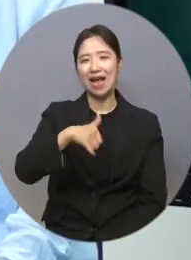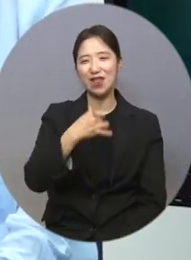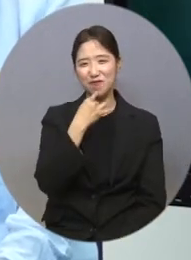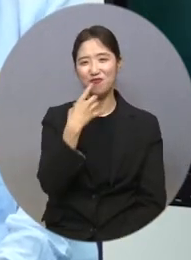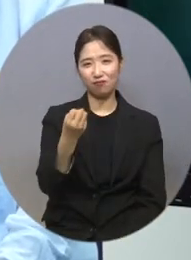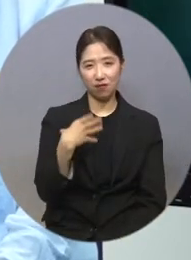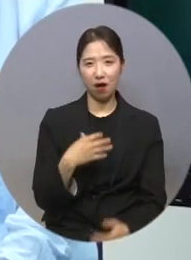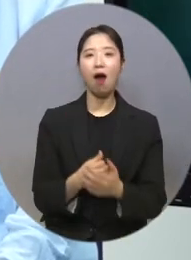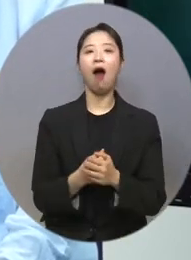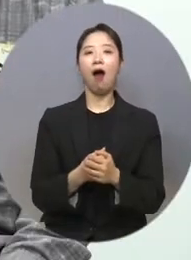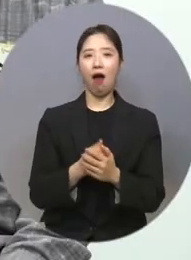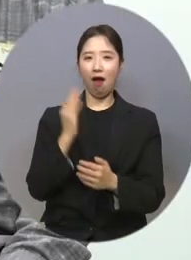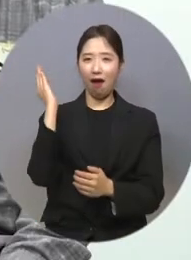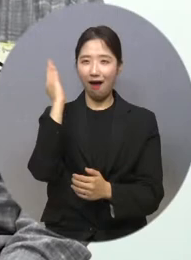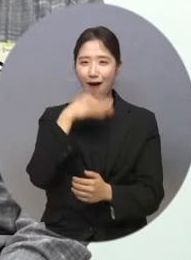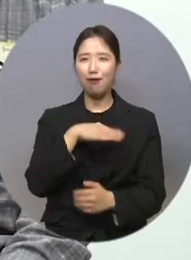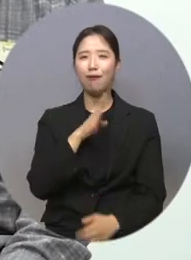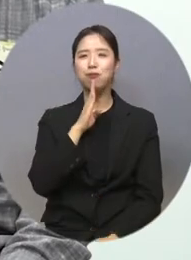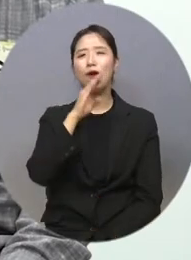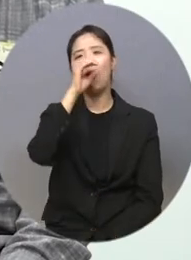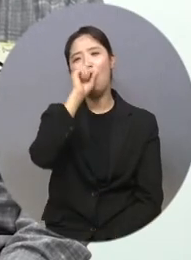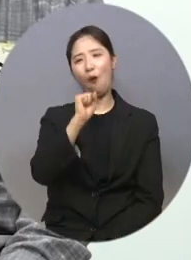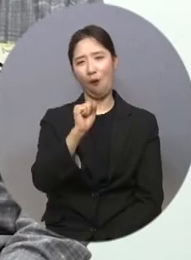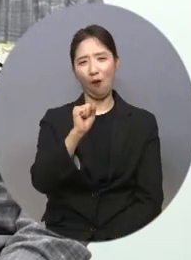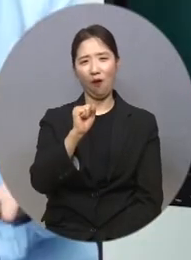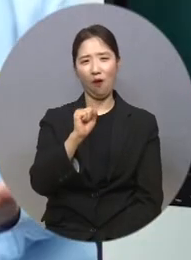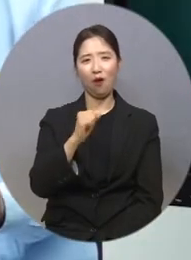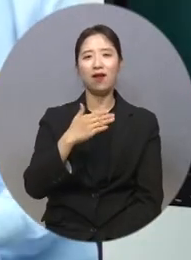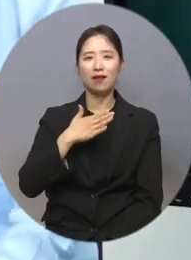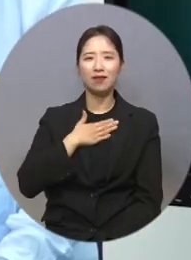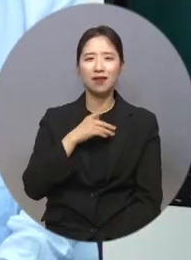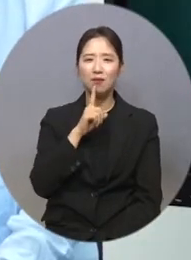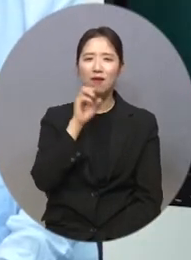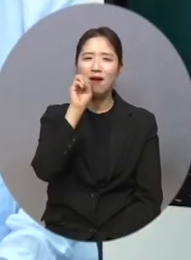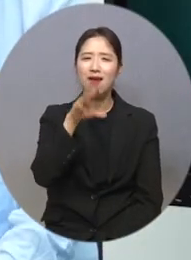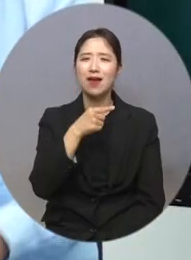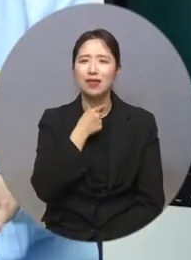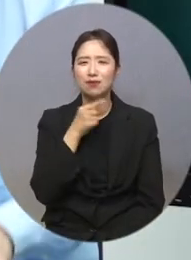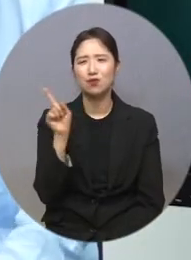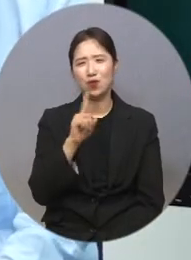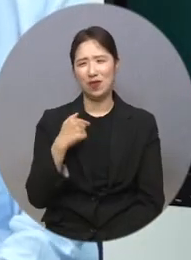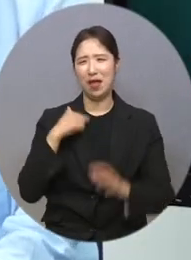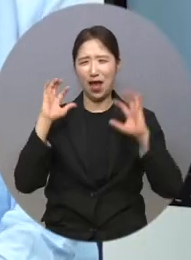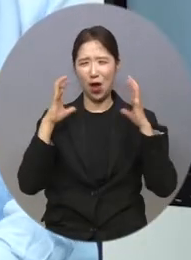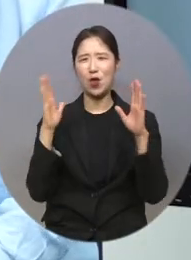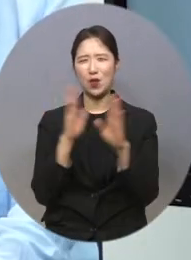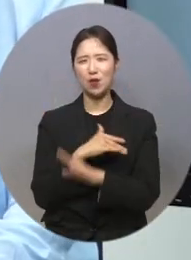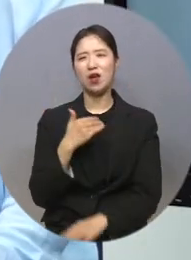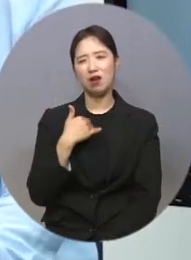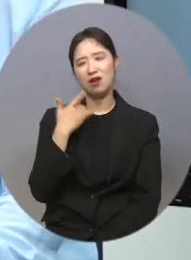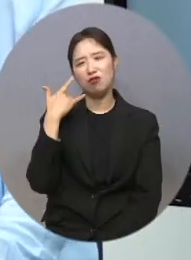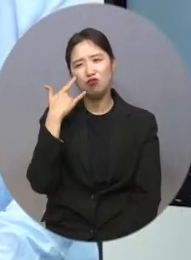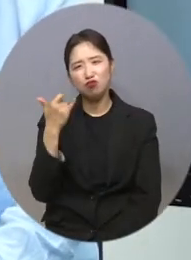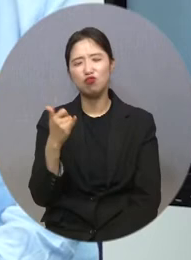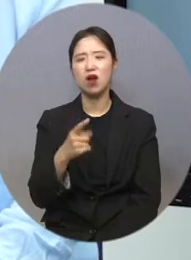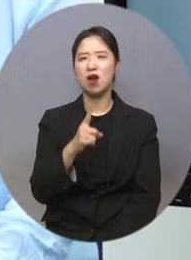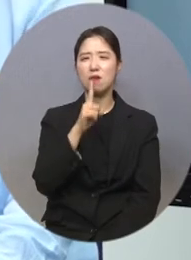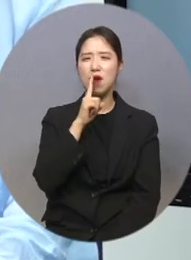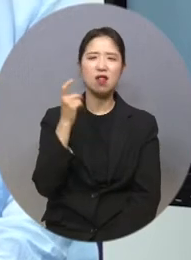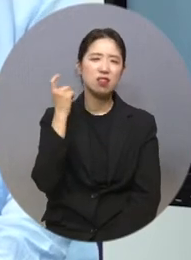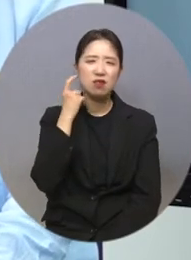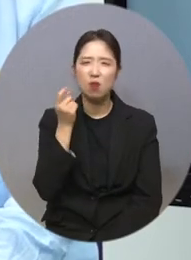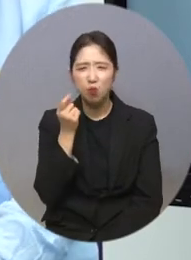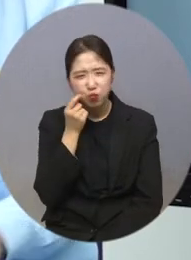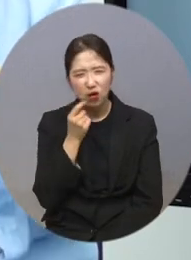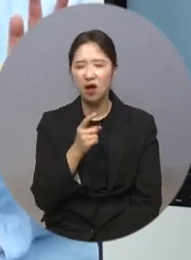때 굉장히 좋더라고요. 누구한테 이야기하려고 그러면 어릴 때부터 저희 부모님은요 말씀도 못 들으시고요